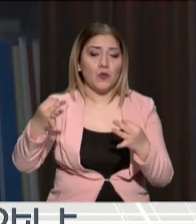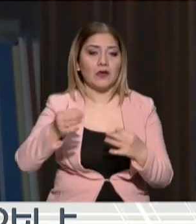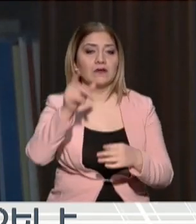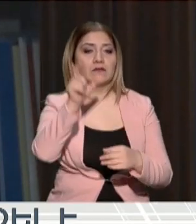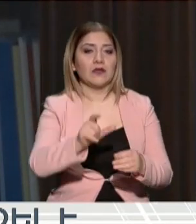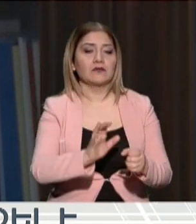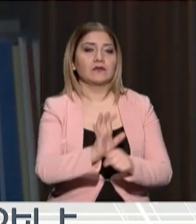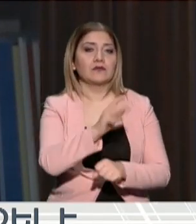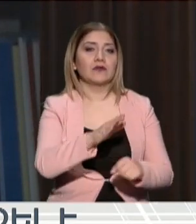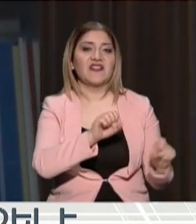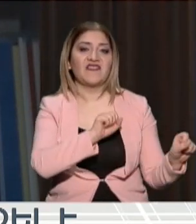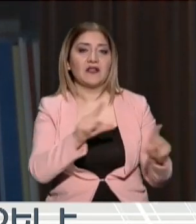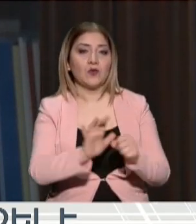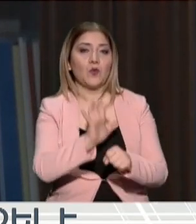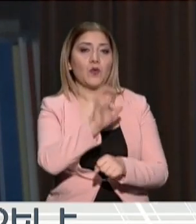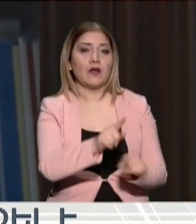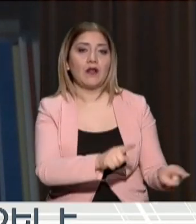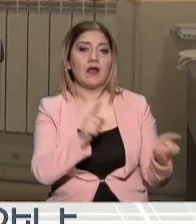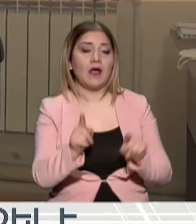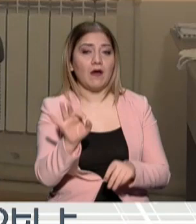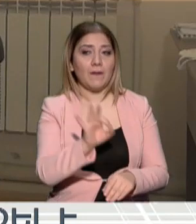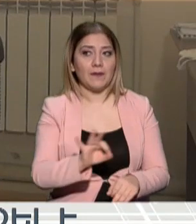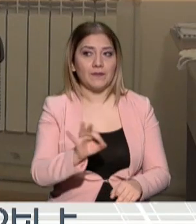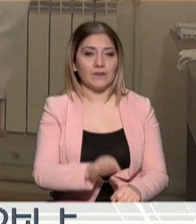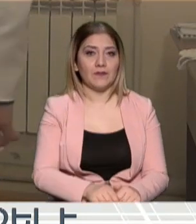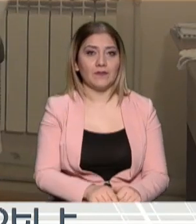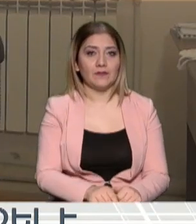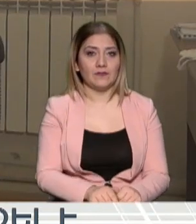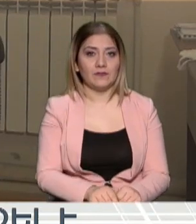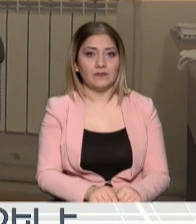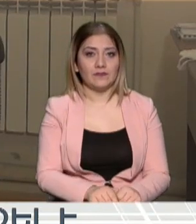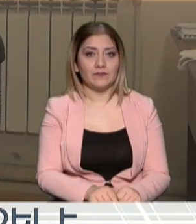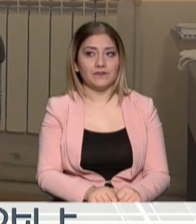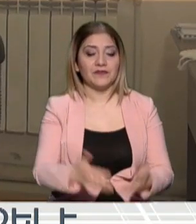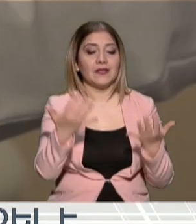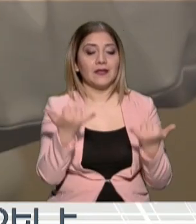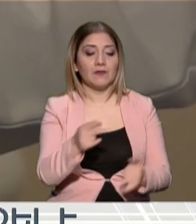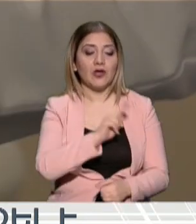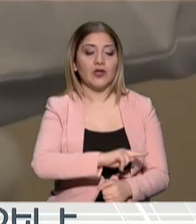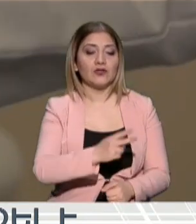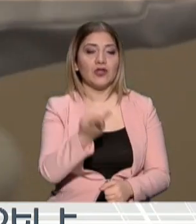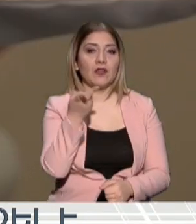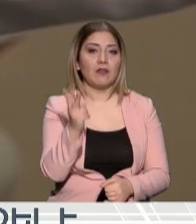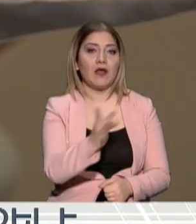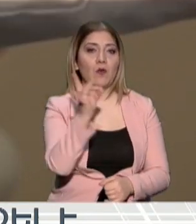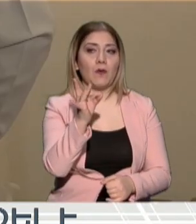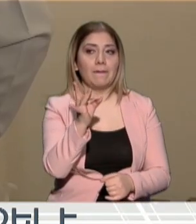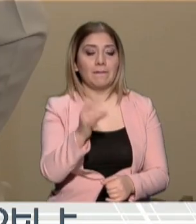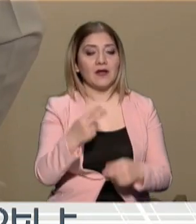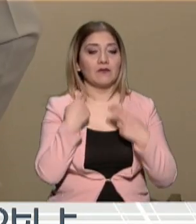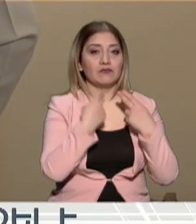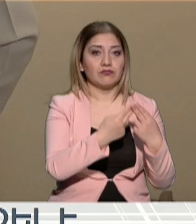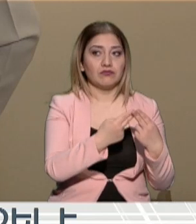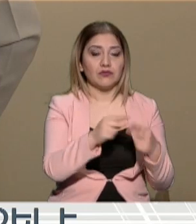ստանալ տվյալ պացիենտին քաղաքացիական հիվանդանոց տեղափոխելու հարցում։ Հիմա գործում է երկողակ համակարգ։